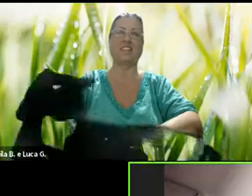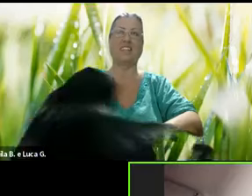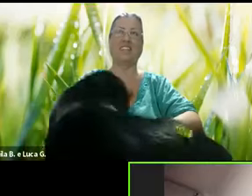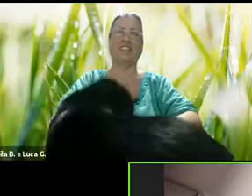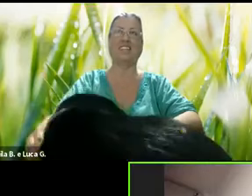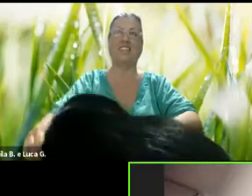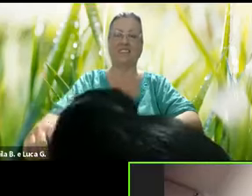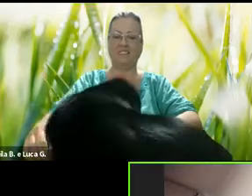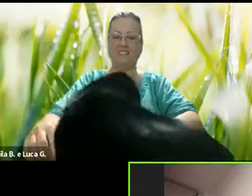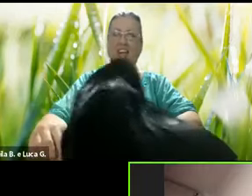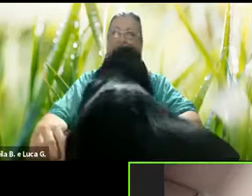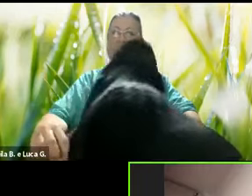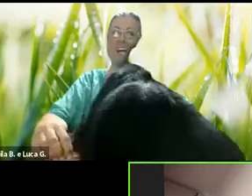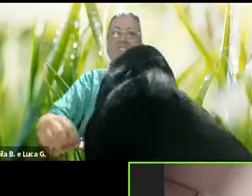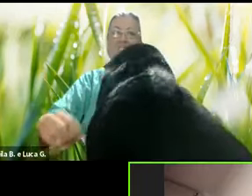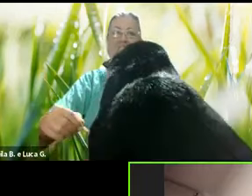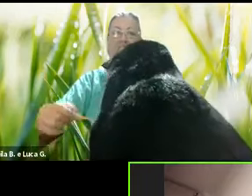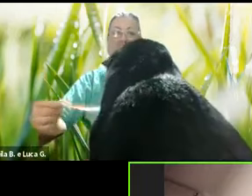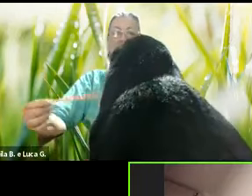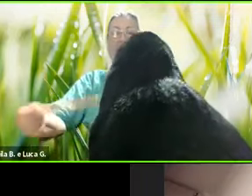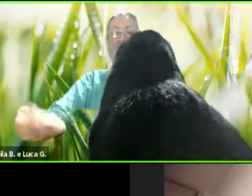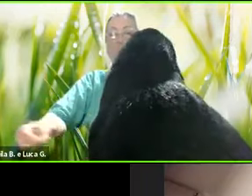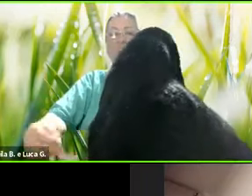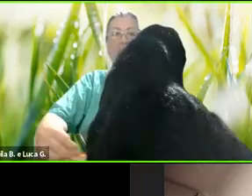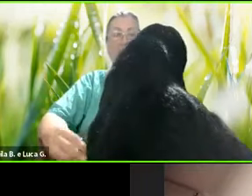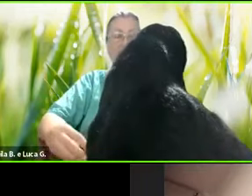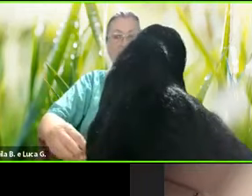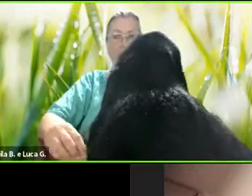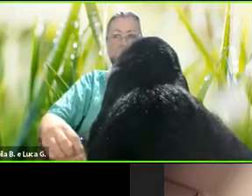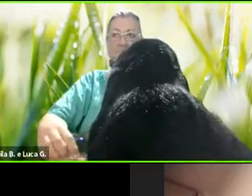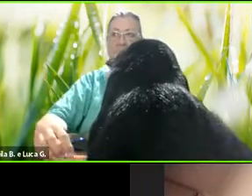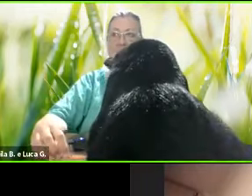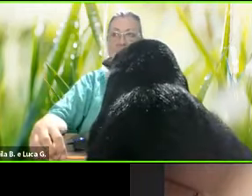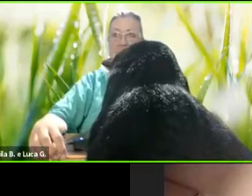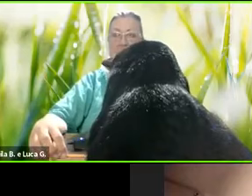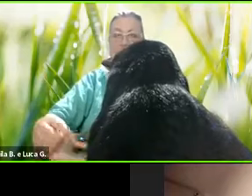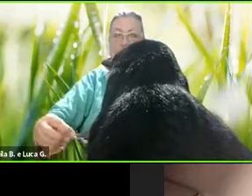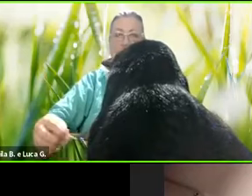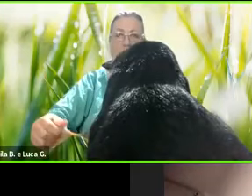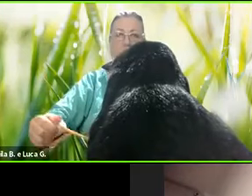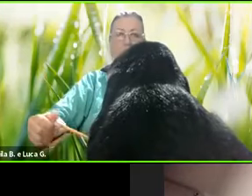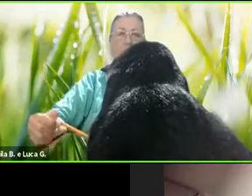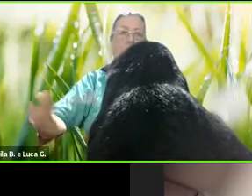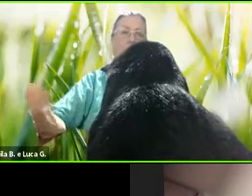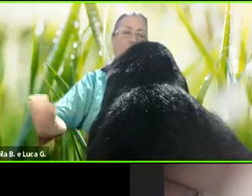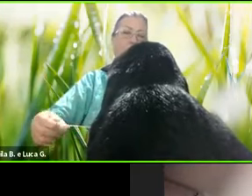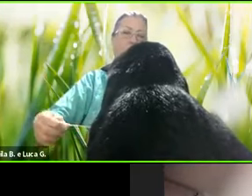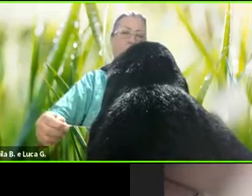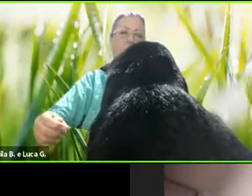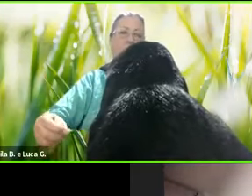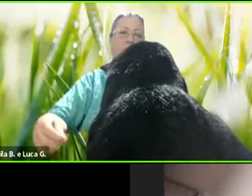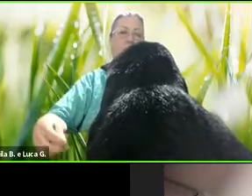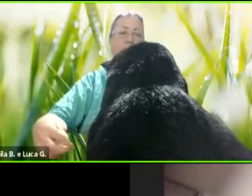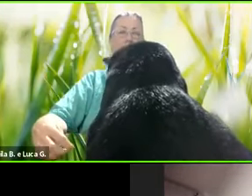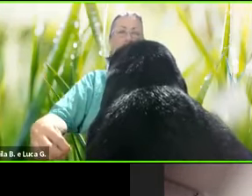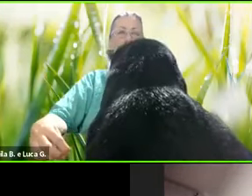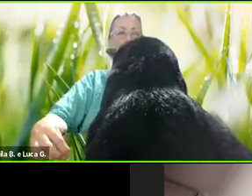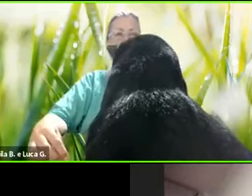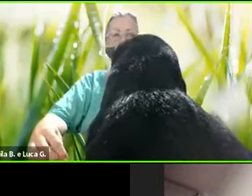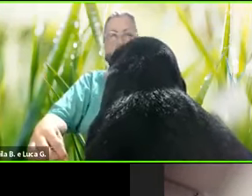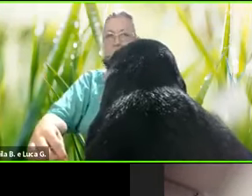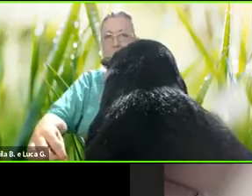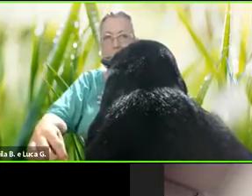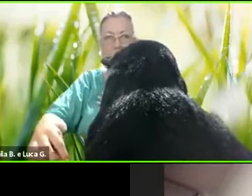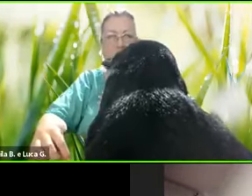è bello. Ragazzi, io vi ringrazio di essere stato qui con noi, a voi lì dello specchio dell'anima,